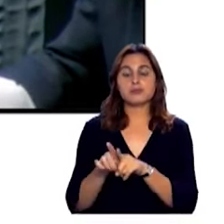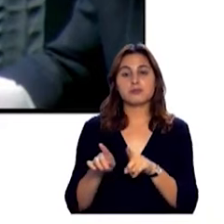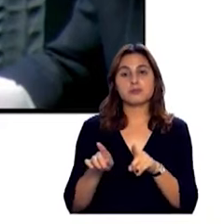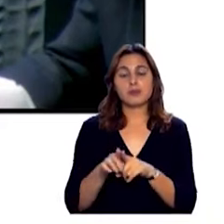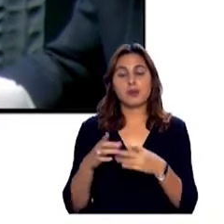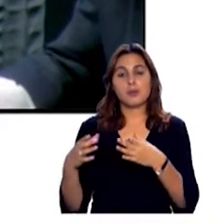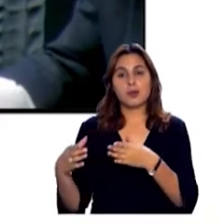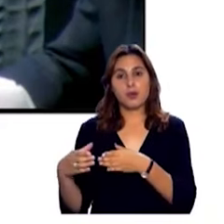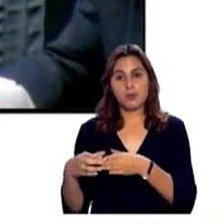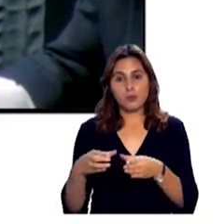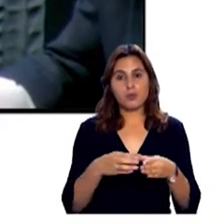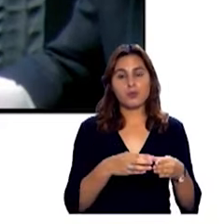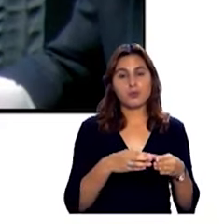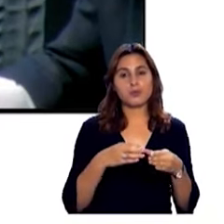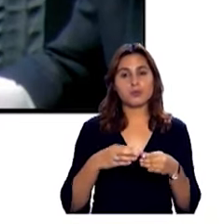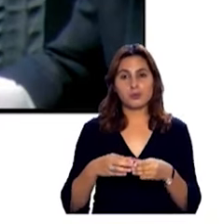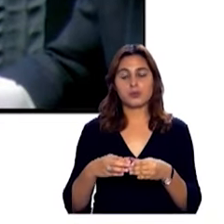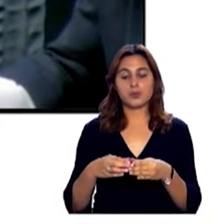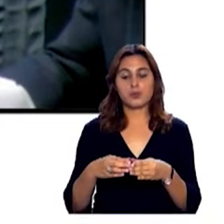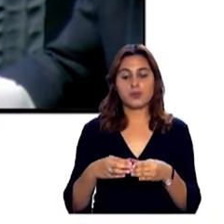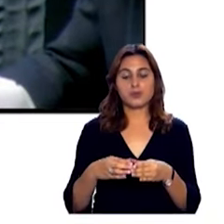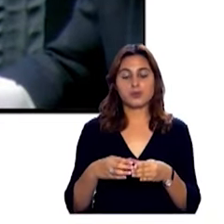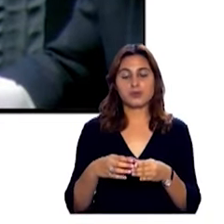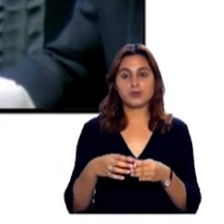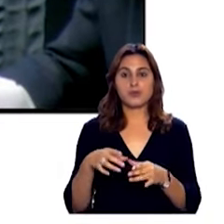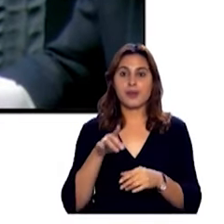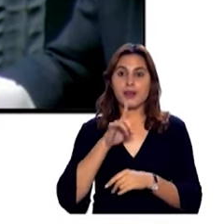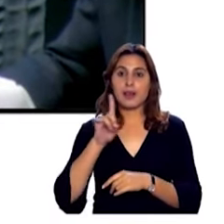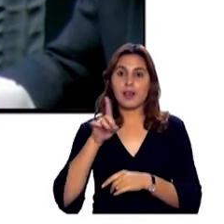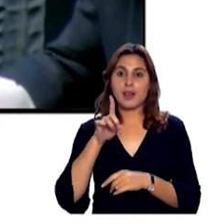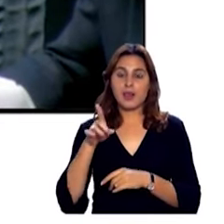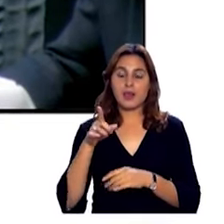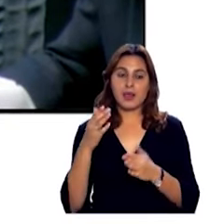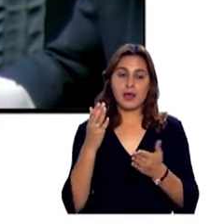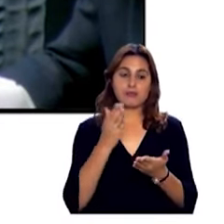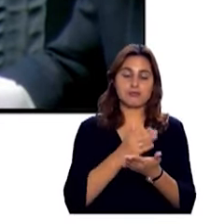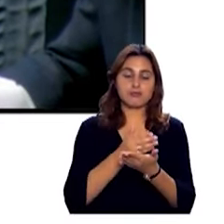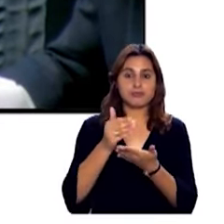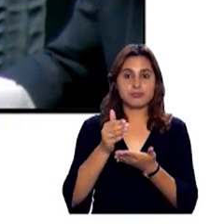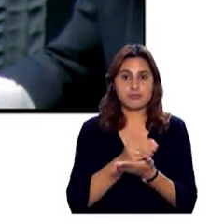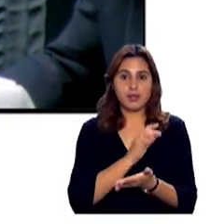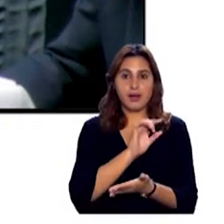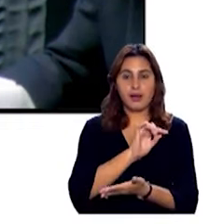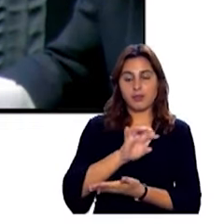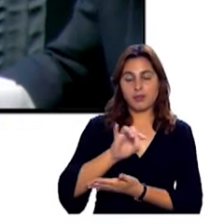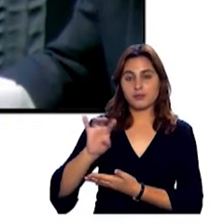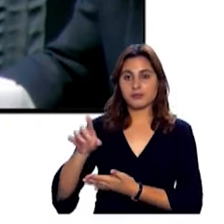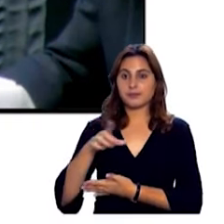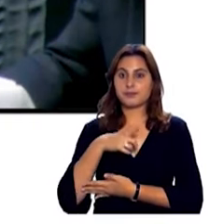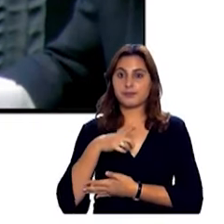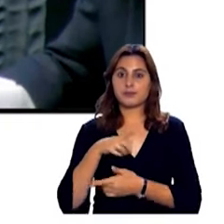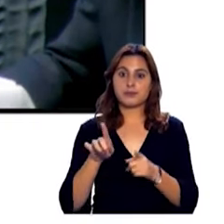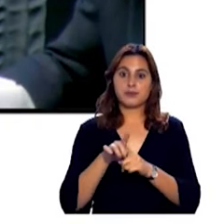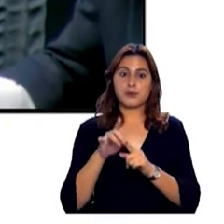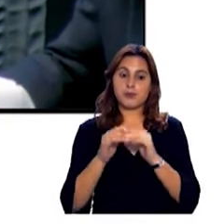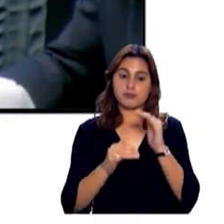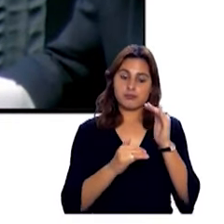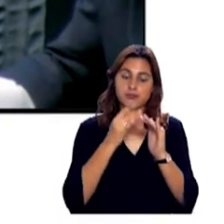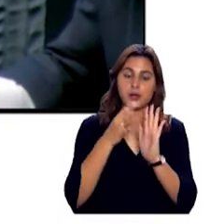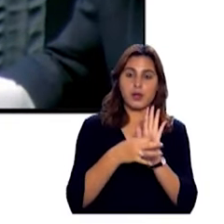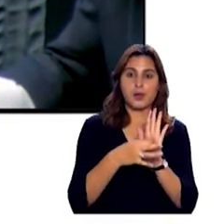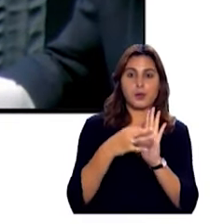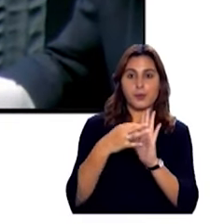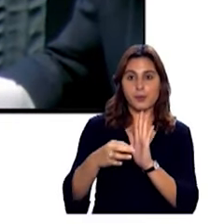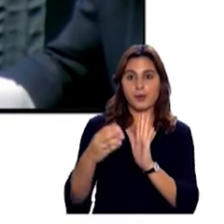d'office décider de de rajouter des arguments que dans des conditions tout à fait particules sa